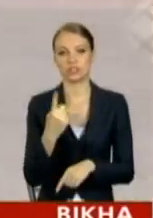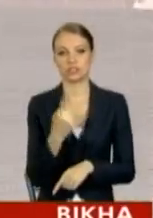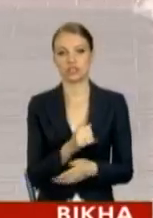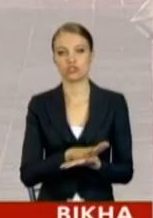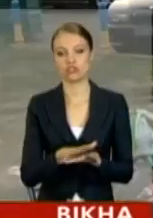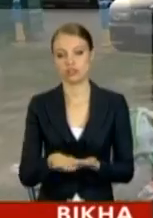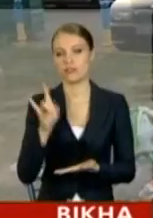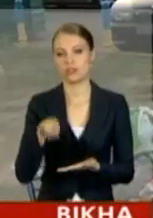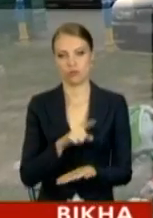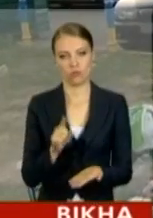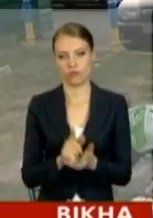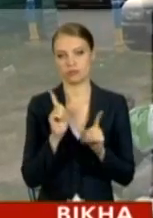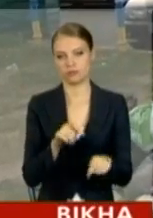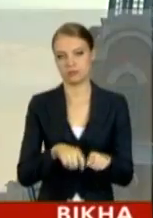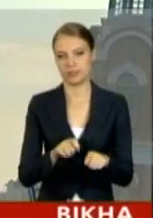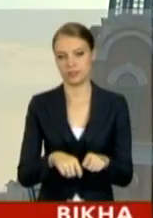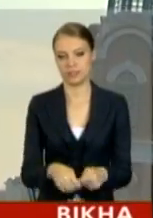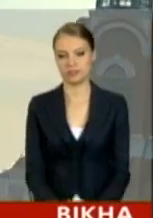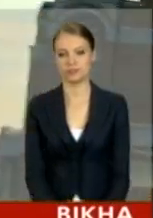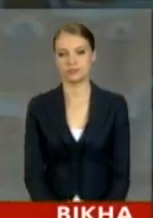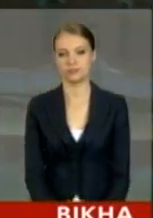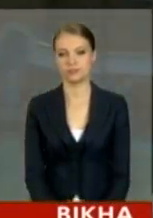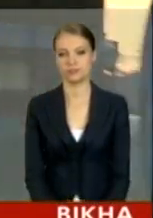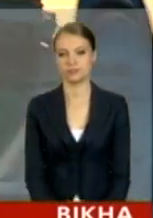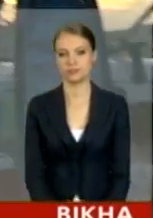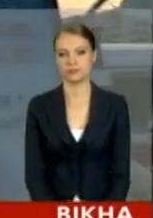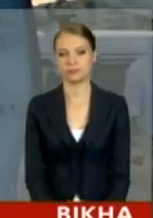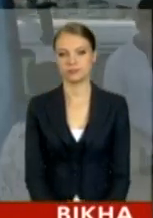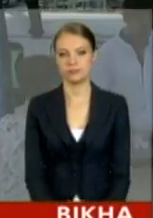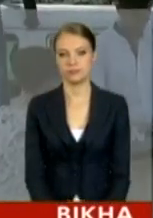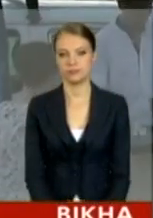Вікна обов'язково перевірять ще раз. Юлія Інчар, Олександр Юткович, програма «Вікна СТБ».